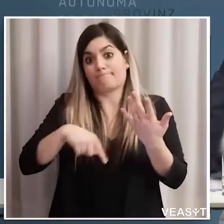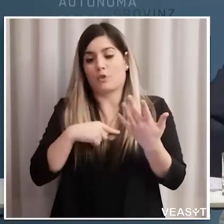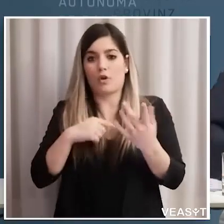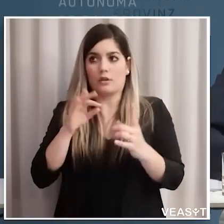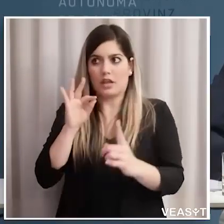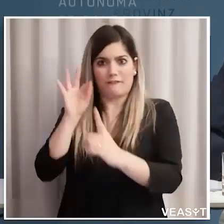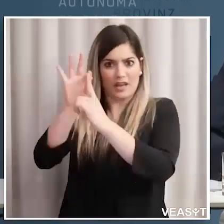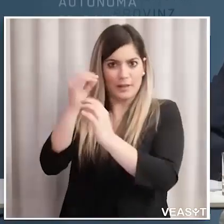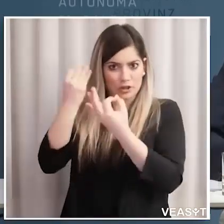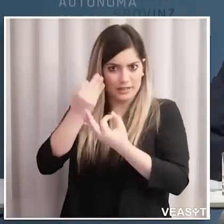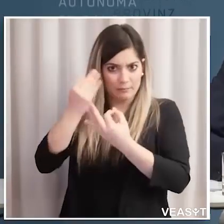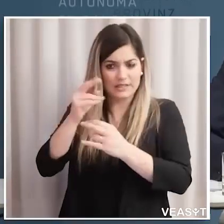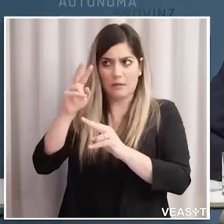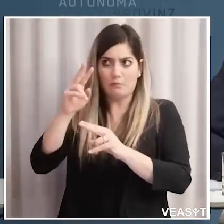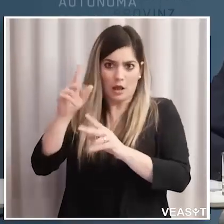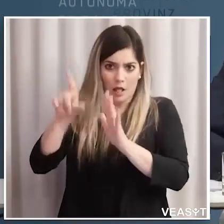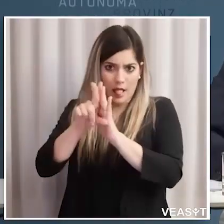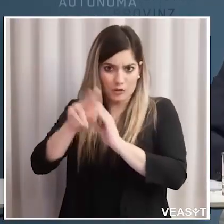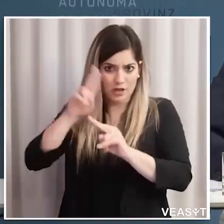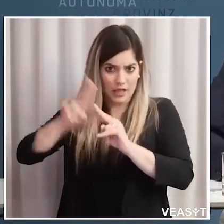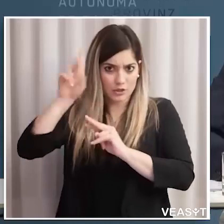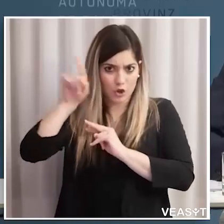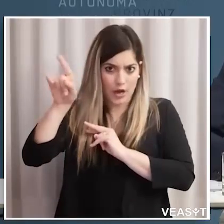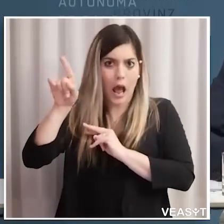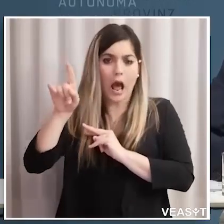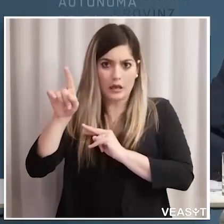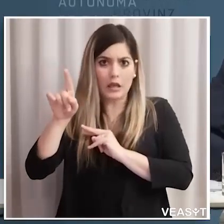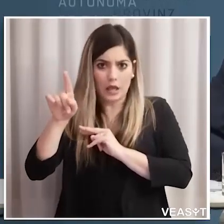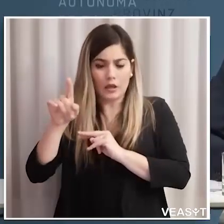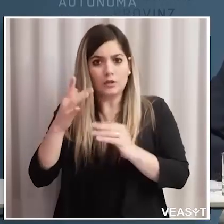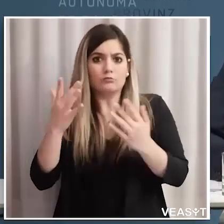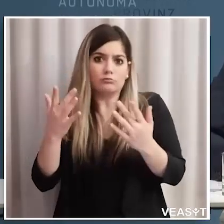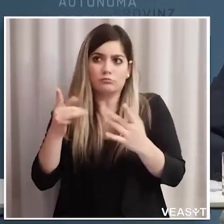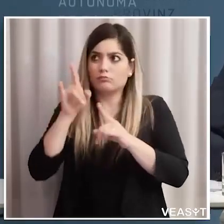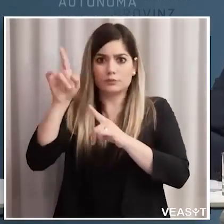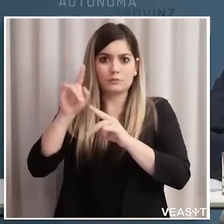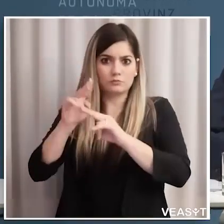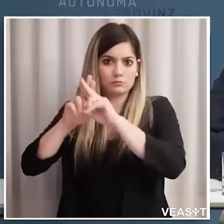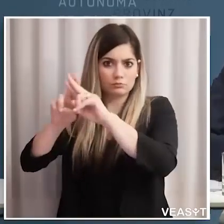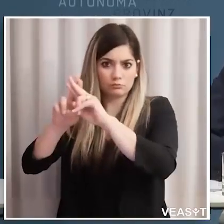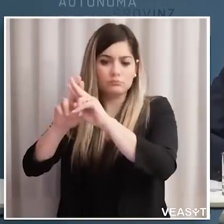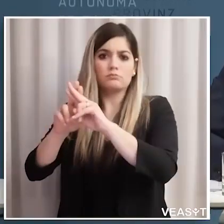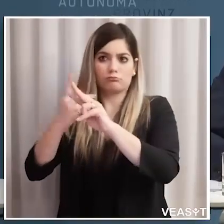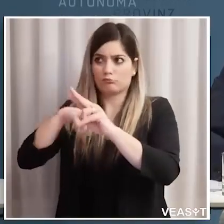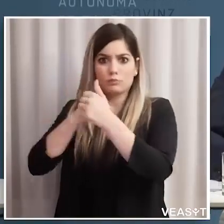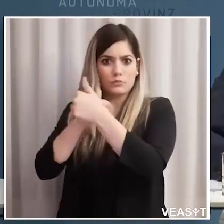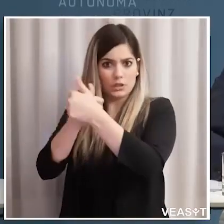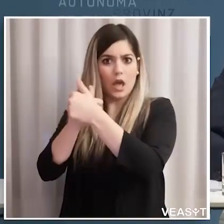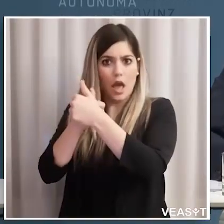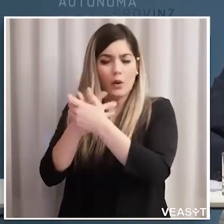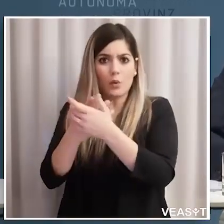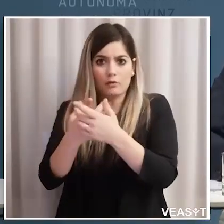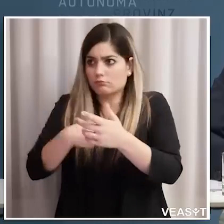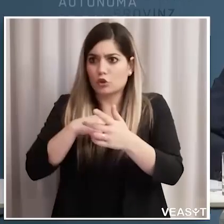comunque riferimento alla normativa nazionale, questo va detto, per tantissimi aspetti rimane in vigore quella, perché anche noi non vorremmo